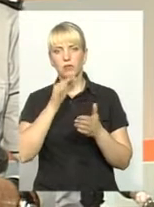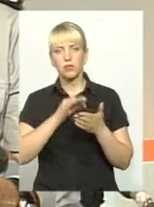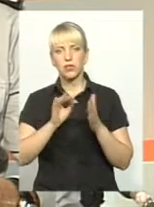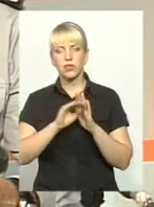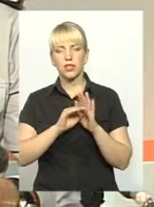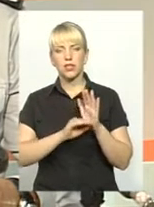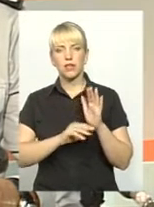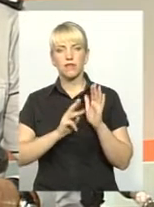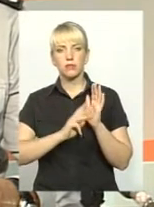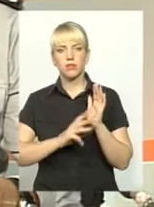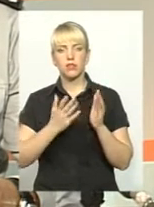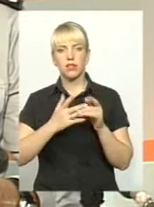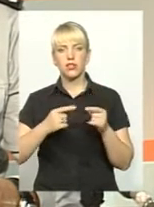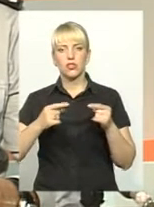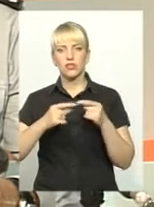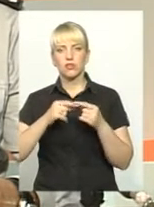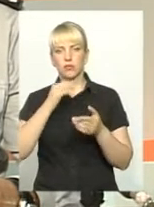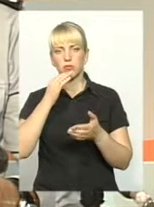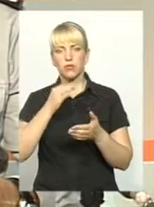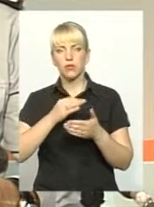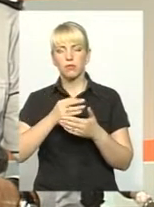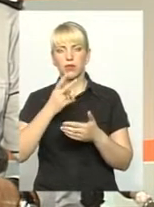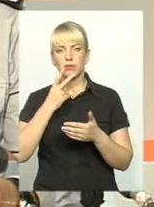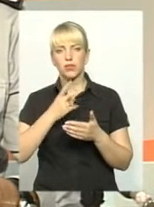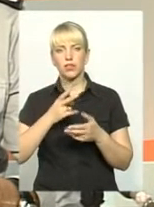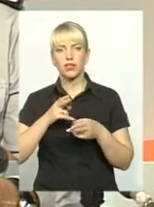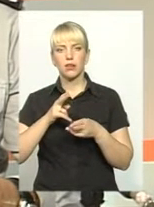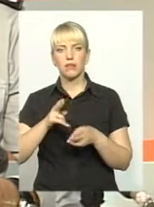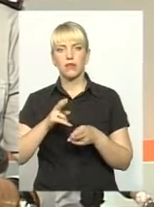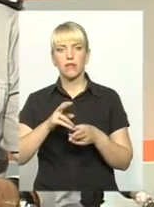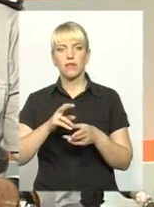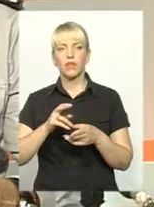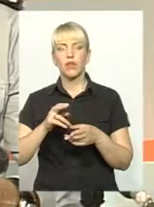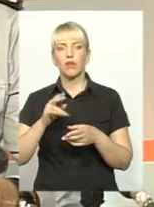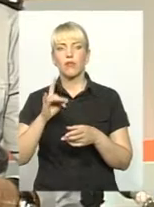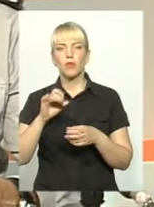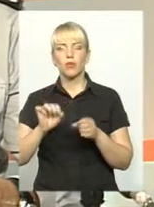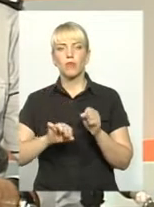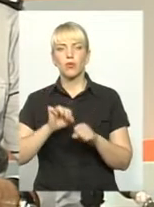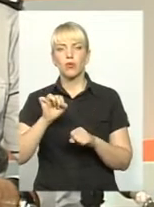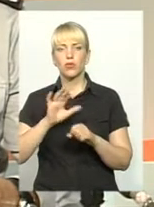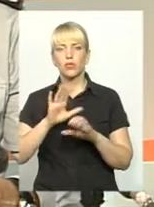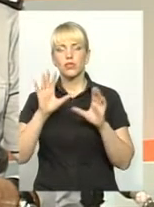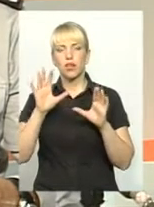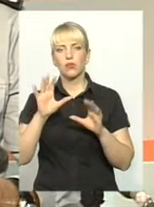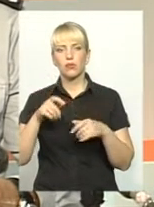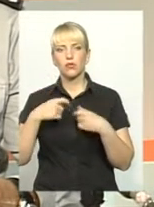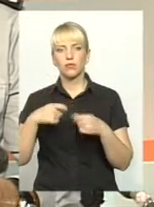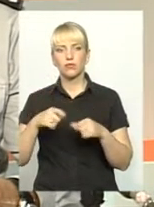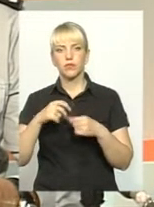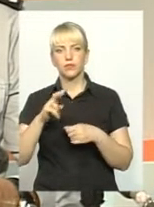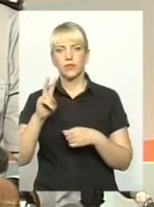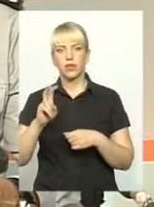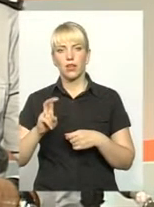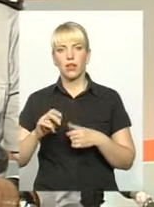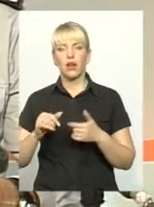чітко передбачала кримінальну відповідальність за порушення про незаконні валютні операції. Що